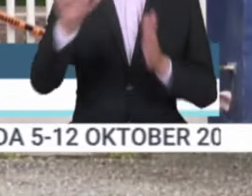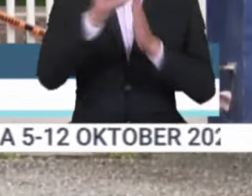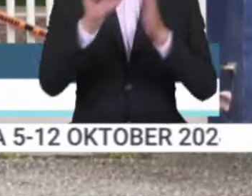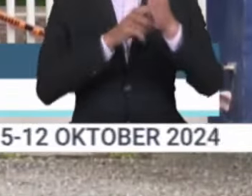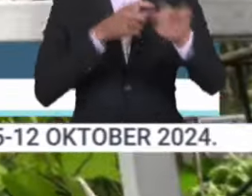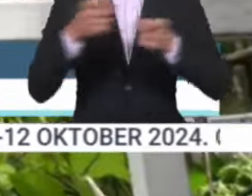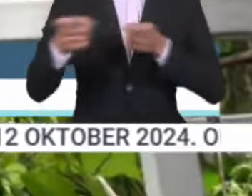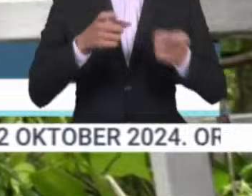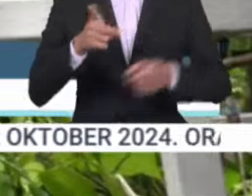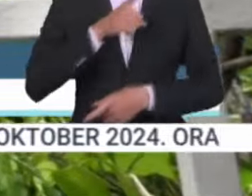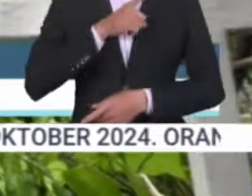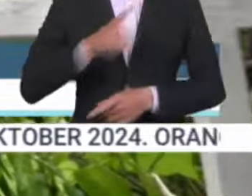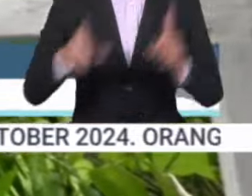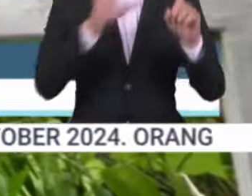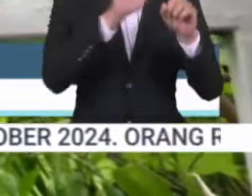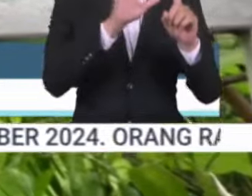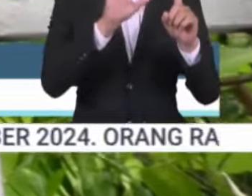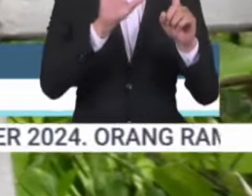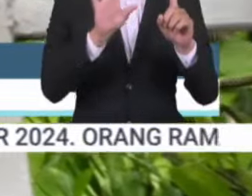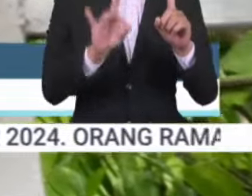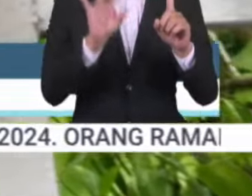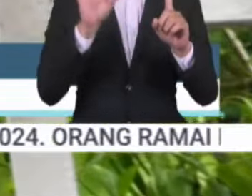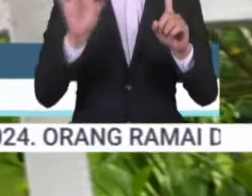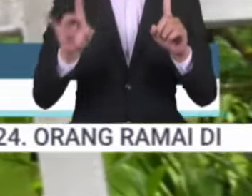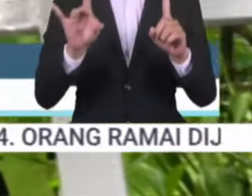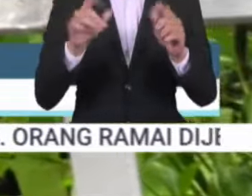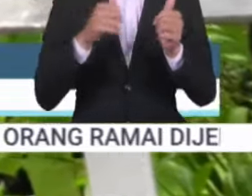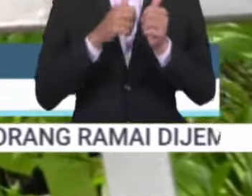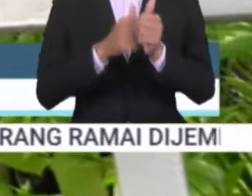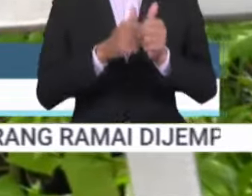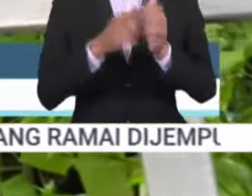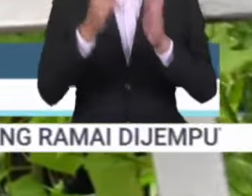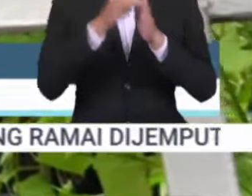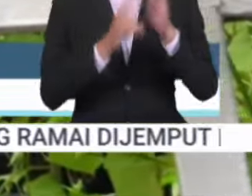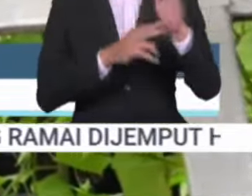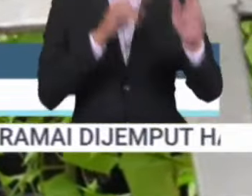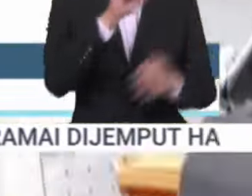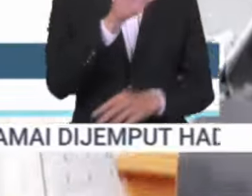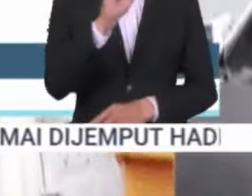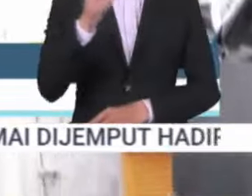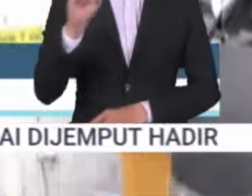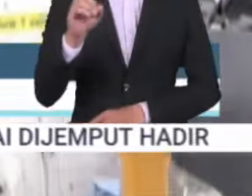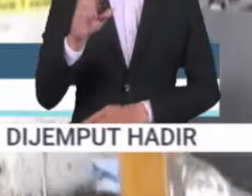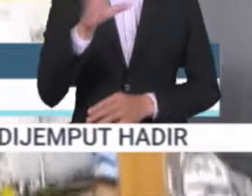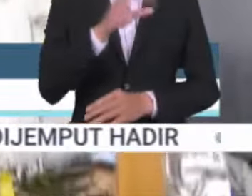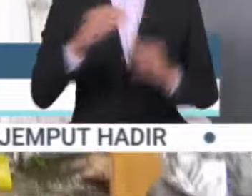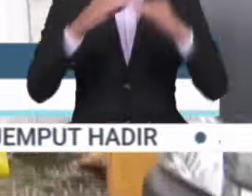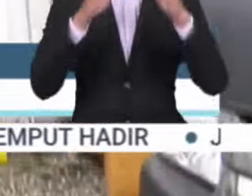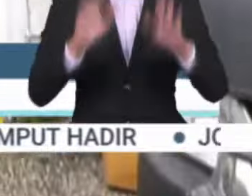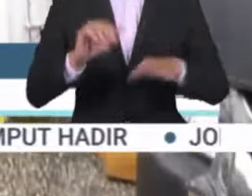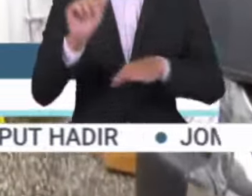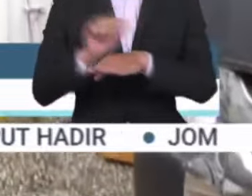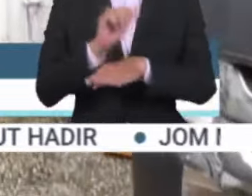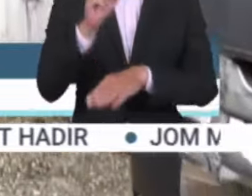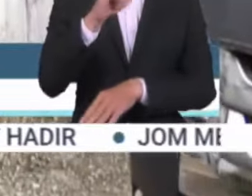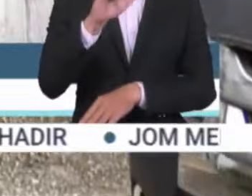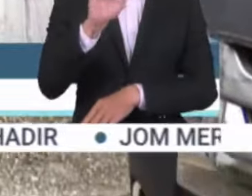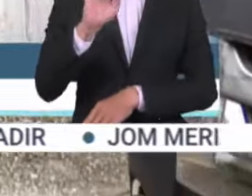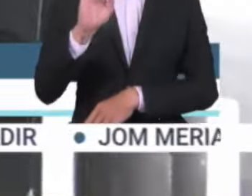Enakmen Pengawalan Sekolah-Sekolah Agama Islam 1988 Pindaan 2001 dan rumah amal